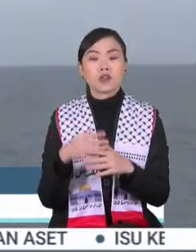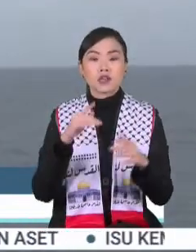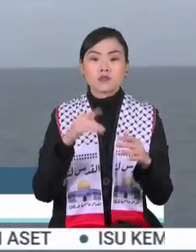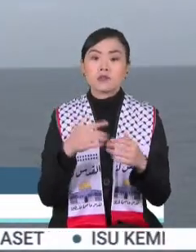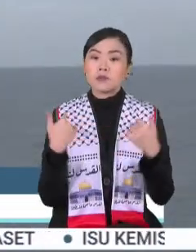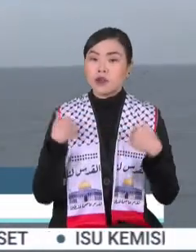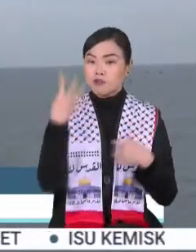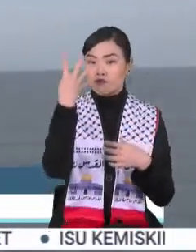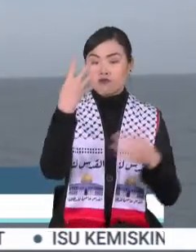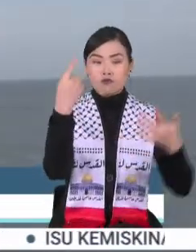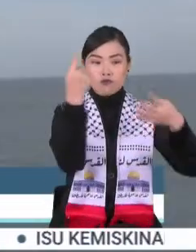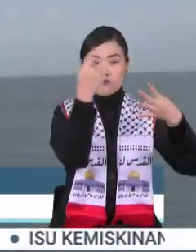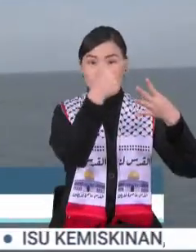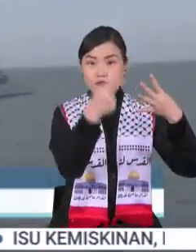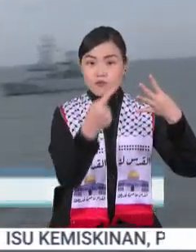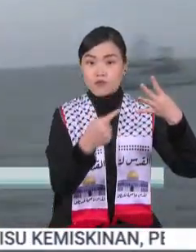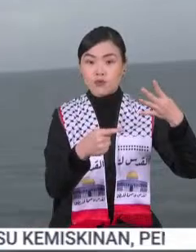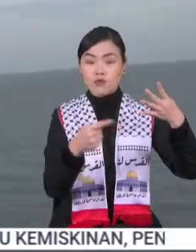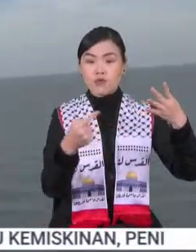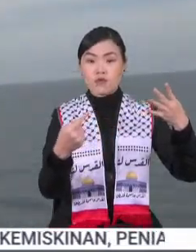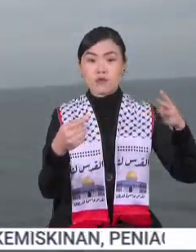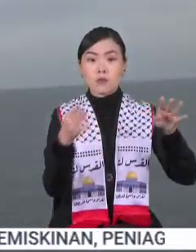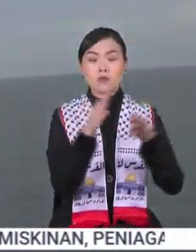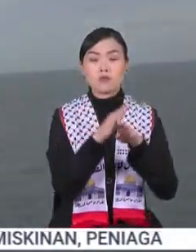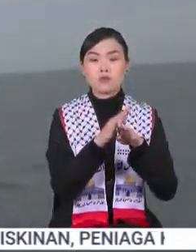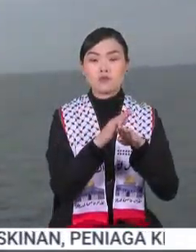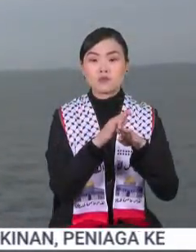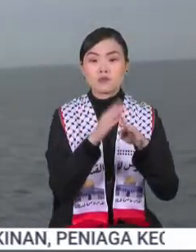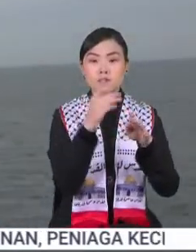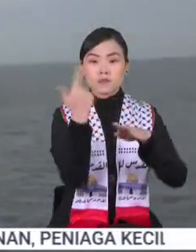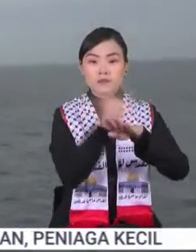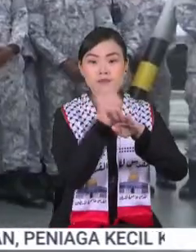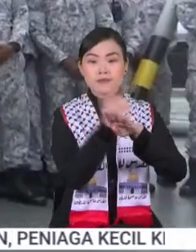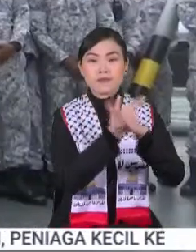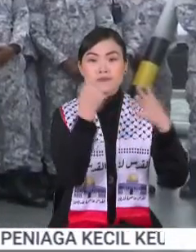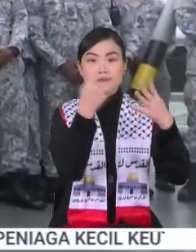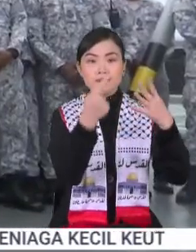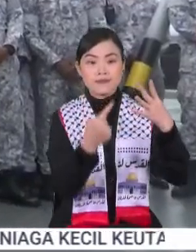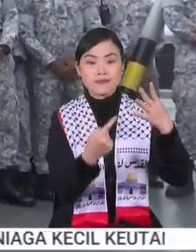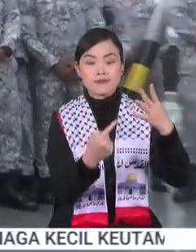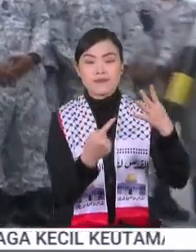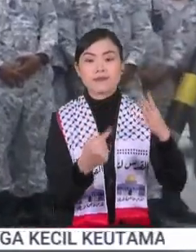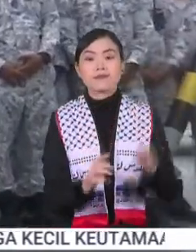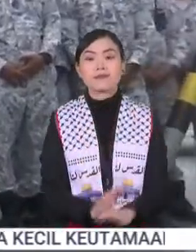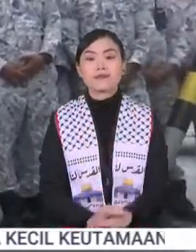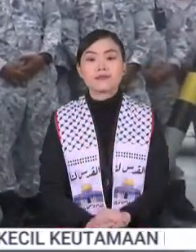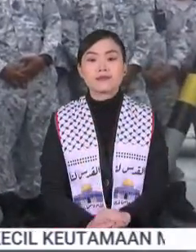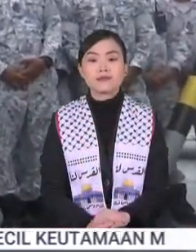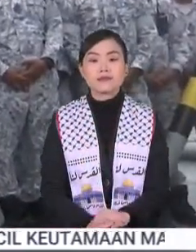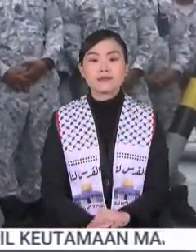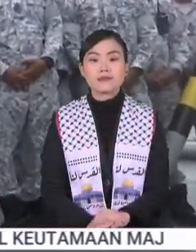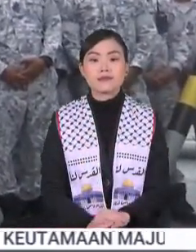fasa pemerserihan dan raptai penembakan fasa hari penembakan dan fasa penutup